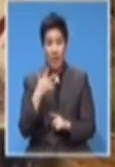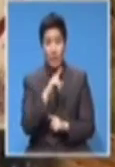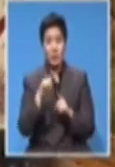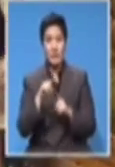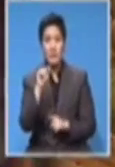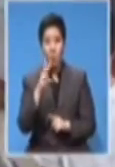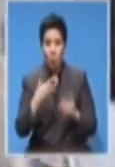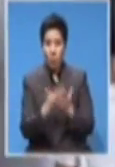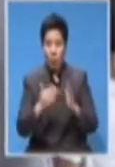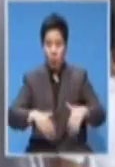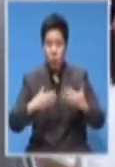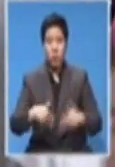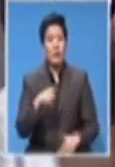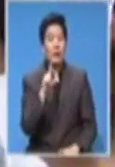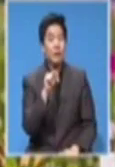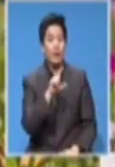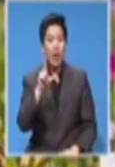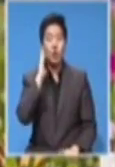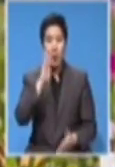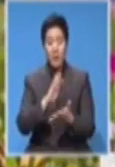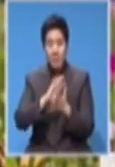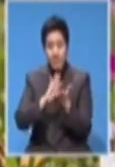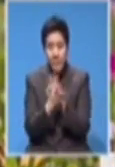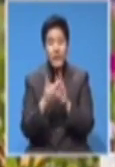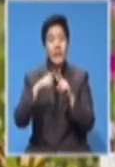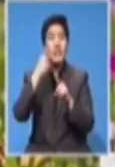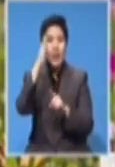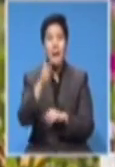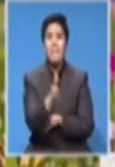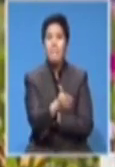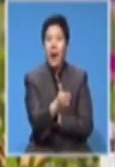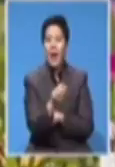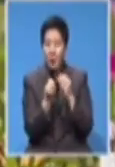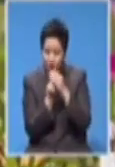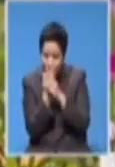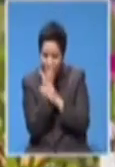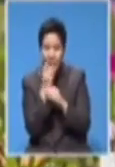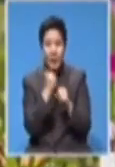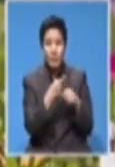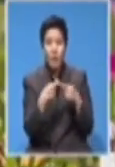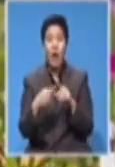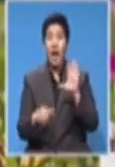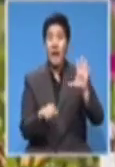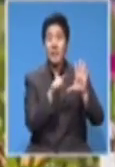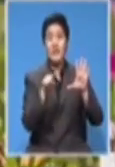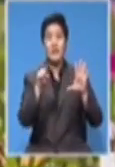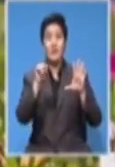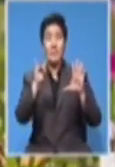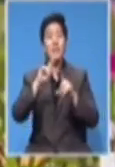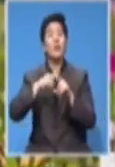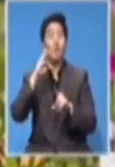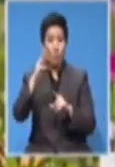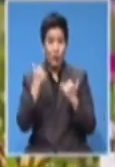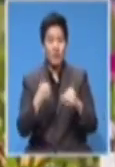านนะครับแล้วต่อไปก็จะจัดเป็นงานไม้ดอกไม้ประดับและปลาสวยงามก็จะจัดต่อนะครับ 5-28 มิถุนาภาย